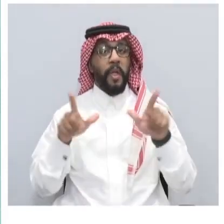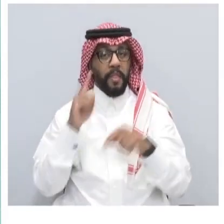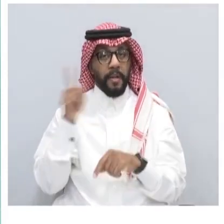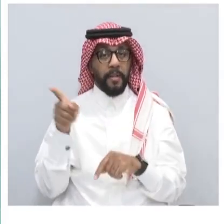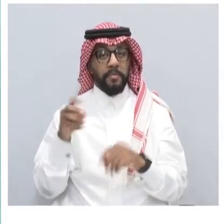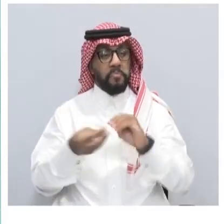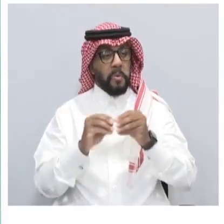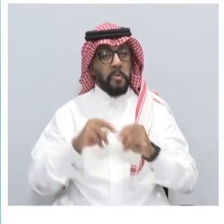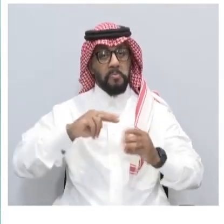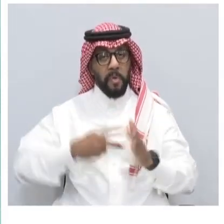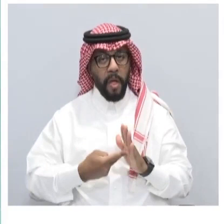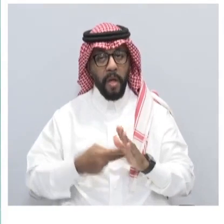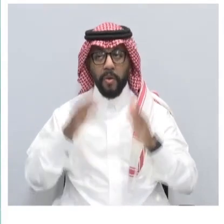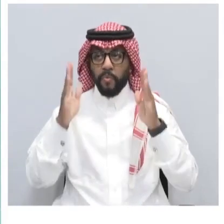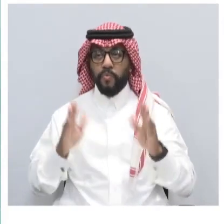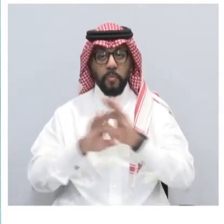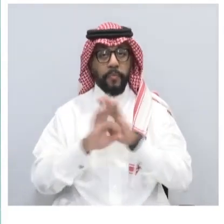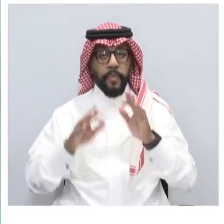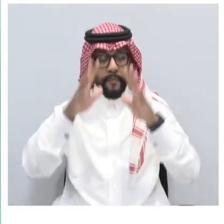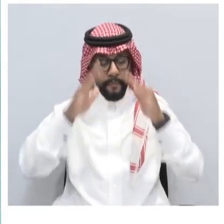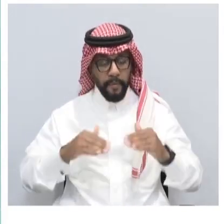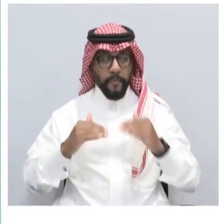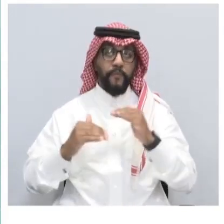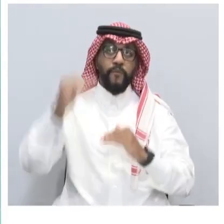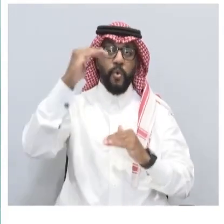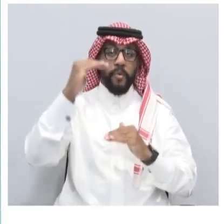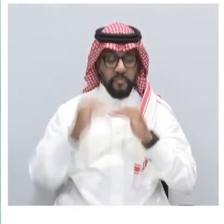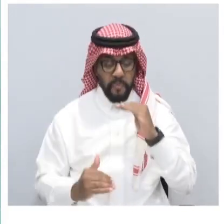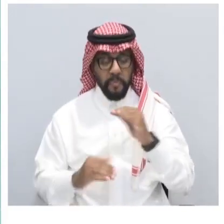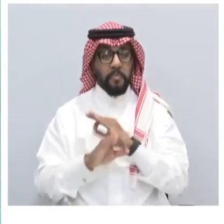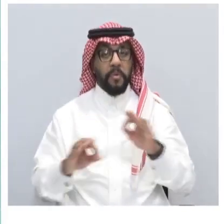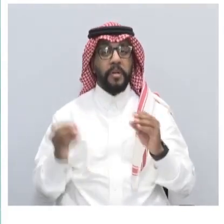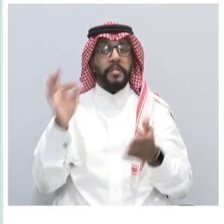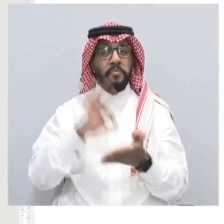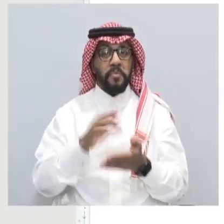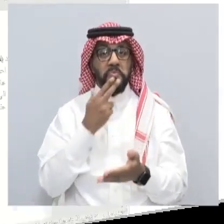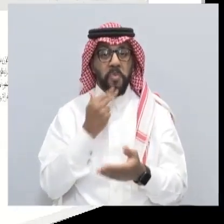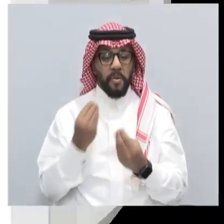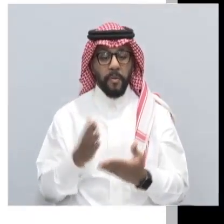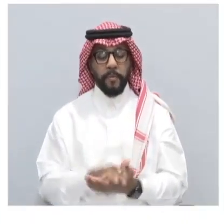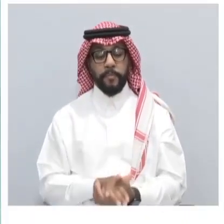او هذه فقره محدده لدينا من الاعلى وكذلك من الاسفل